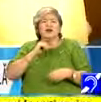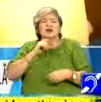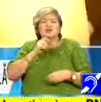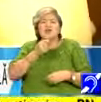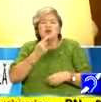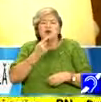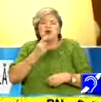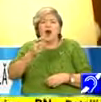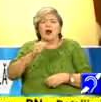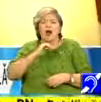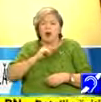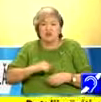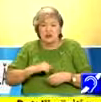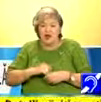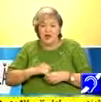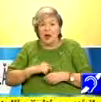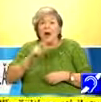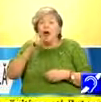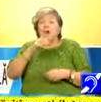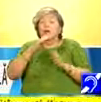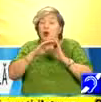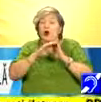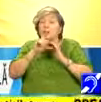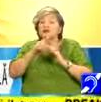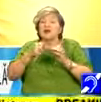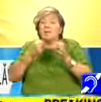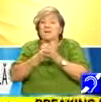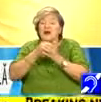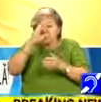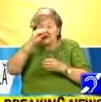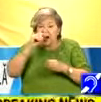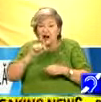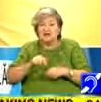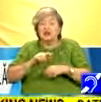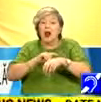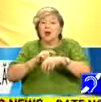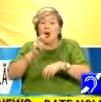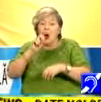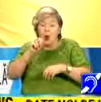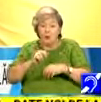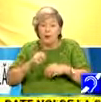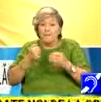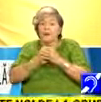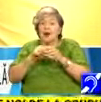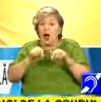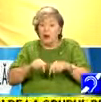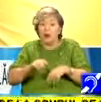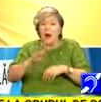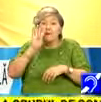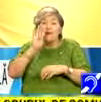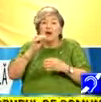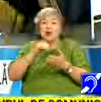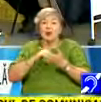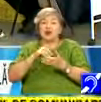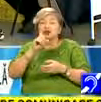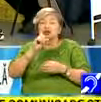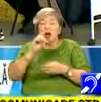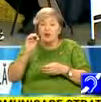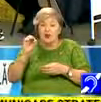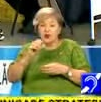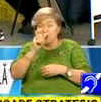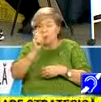se încheie în această seară la orele 20. Până la acest moment sunt aproape 4700 de persoane care au fost